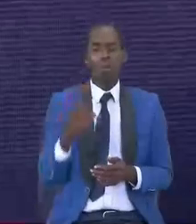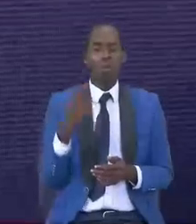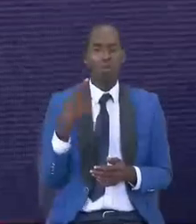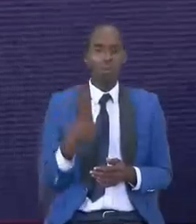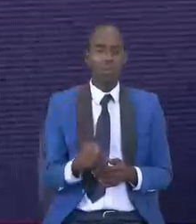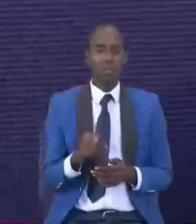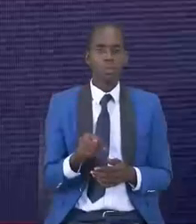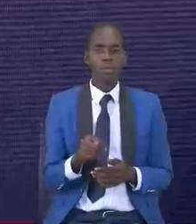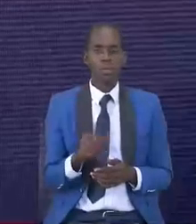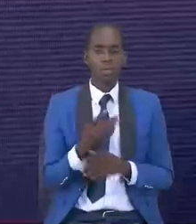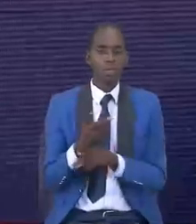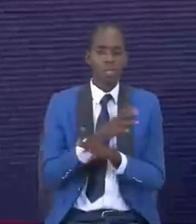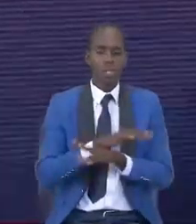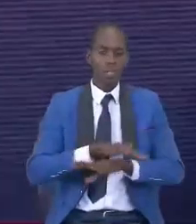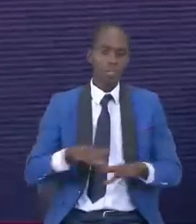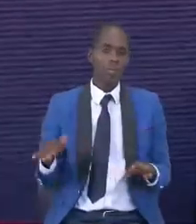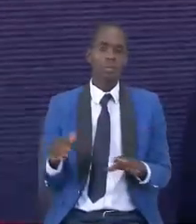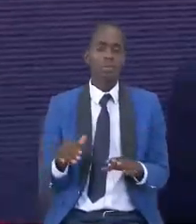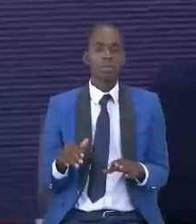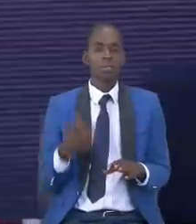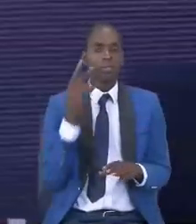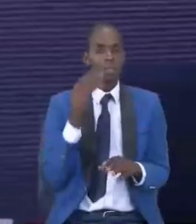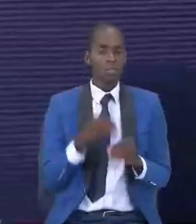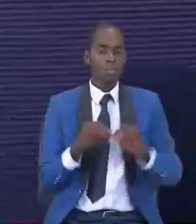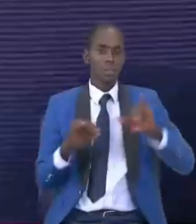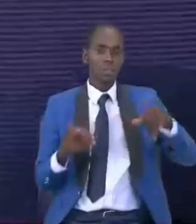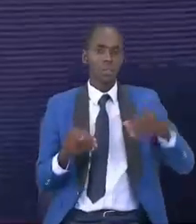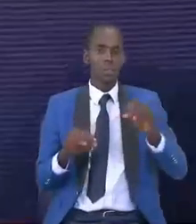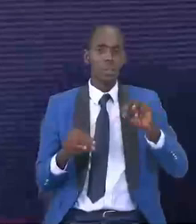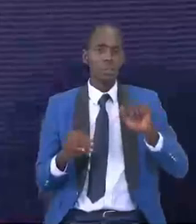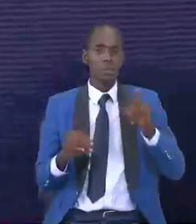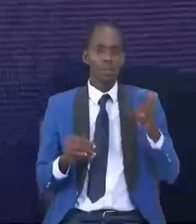chapitre 1, verset 5.